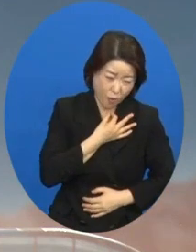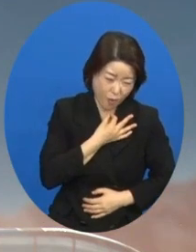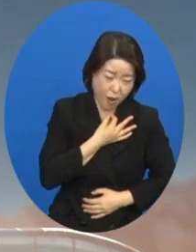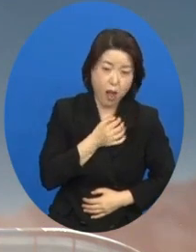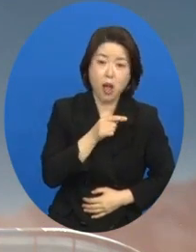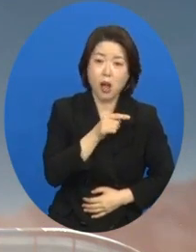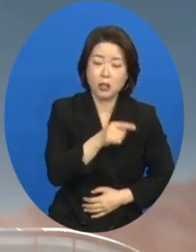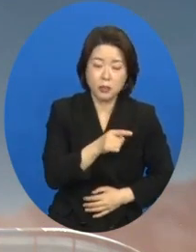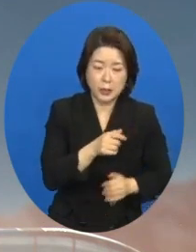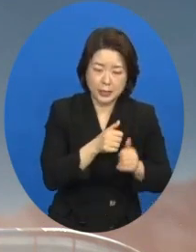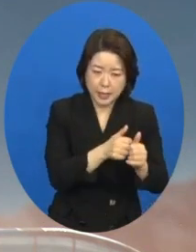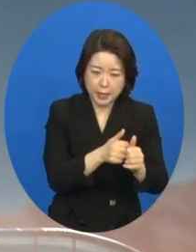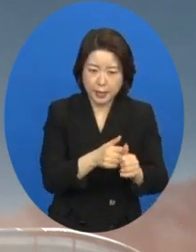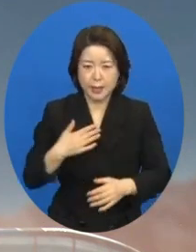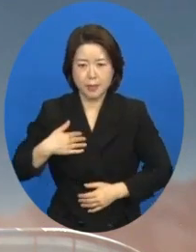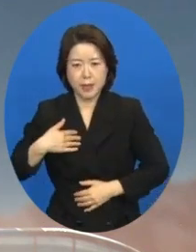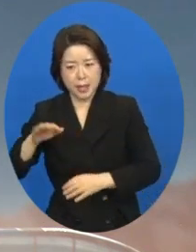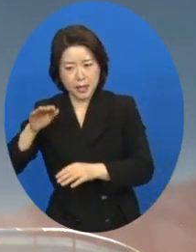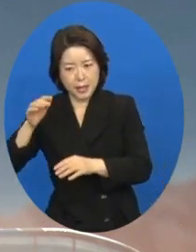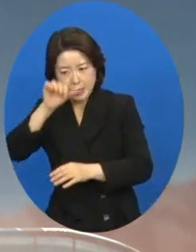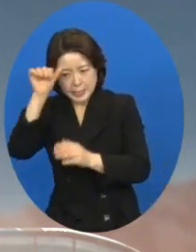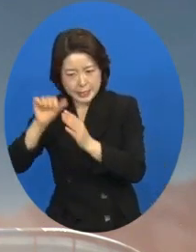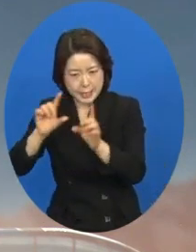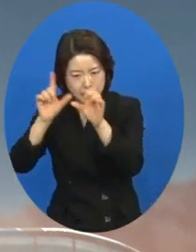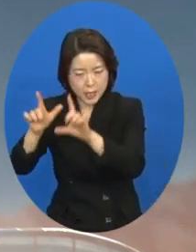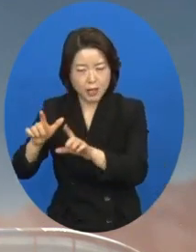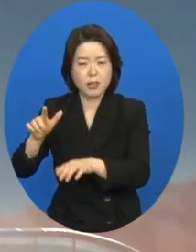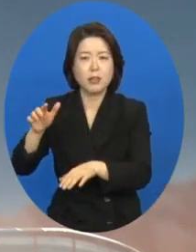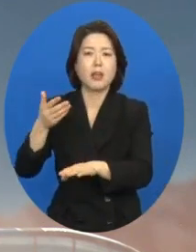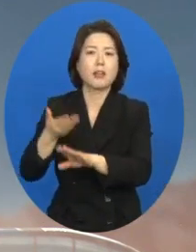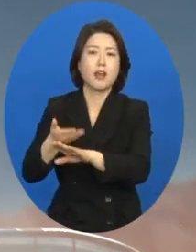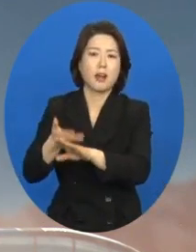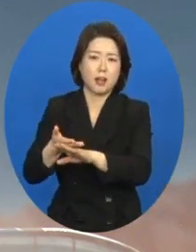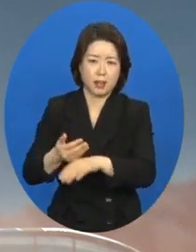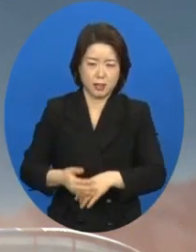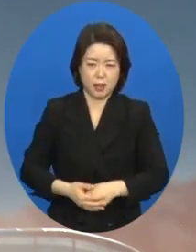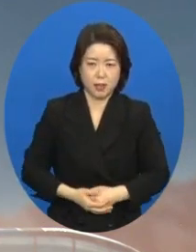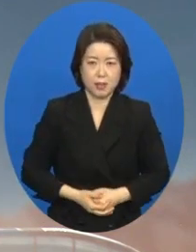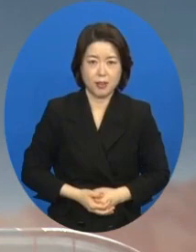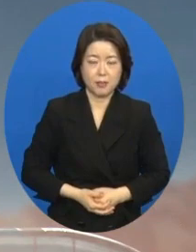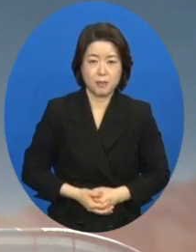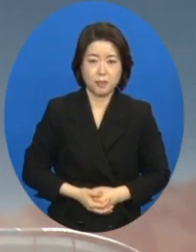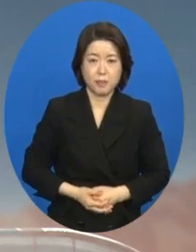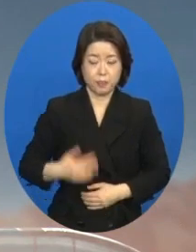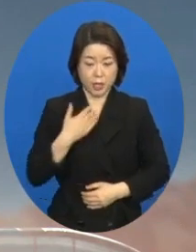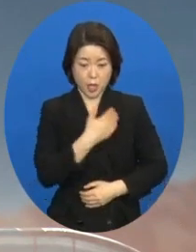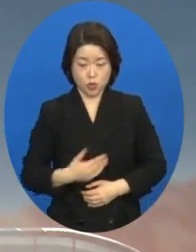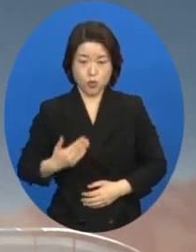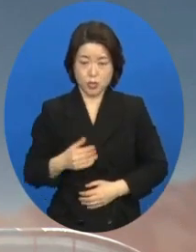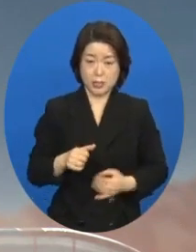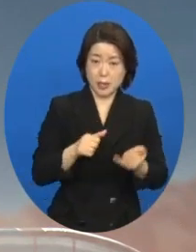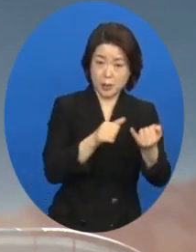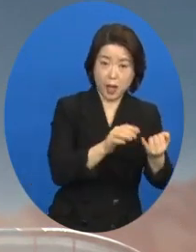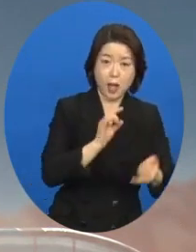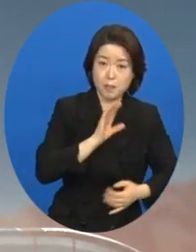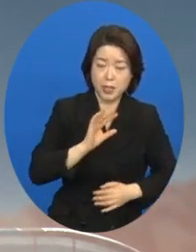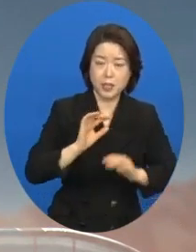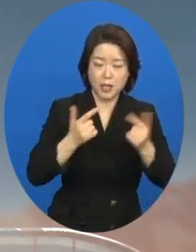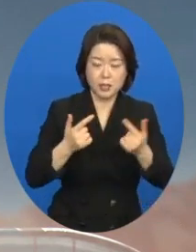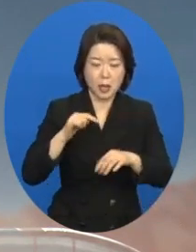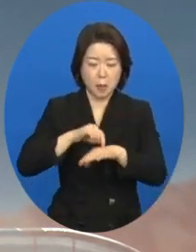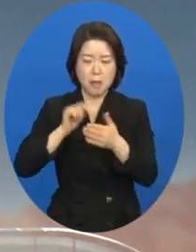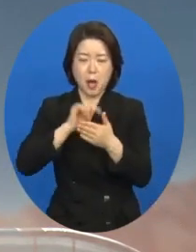지난 금요성경집 때 말씀을 드렸잖아요. 예수님께서 무엇이 가늠이라고 하냐면 단지 육체적 가늠이 아닙니다. 이런 마음의 가늠이